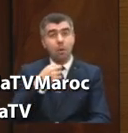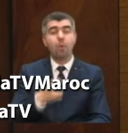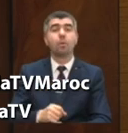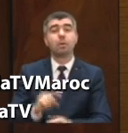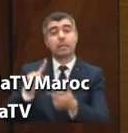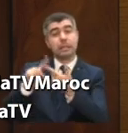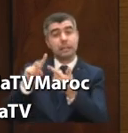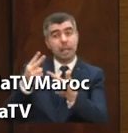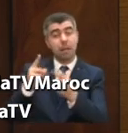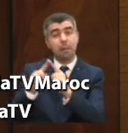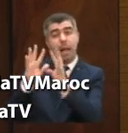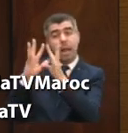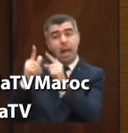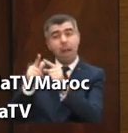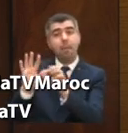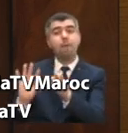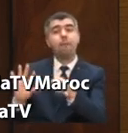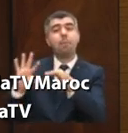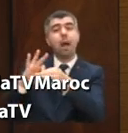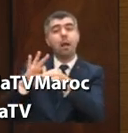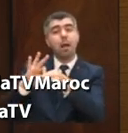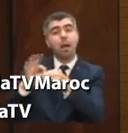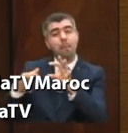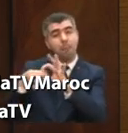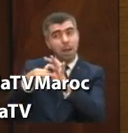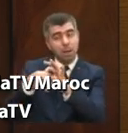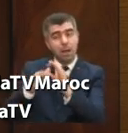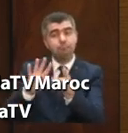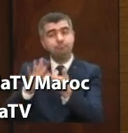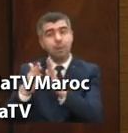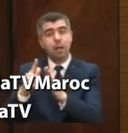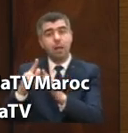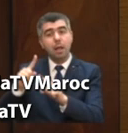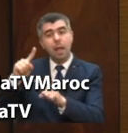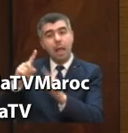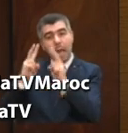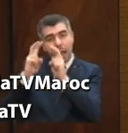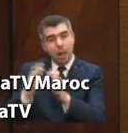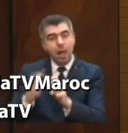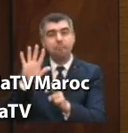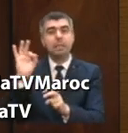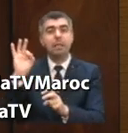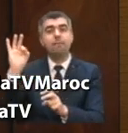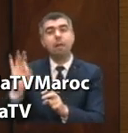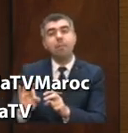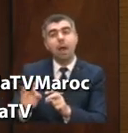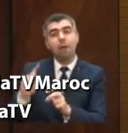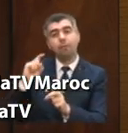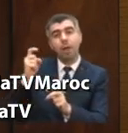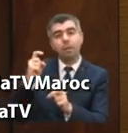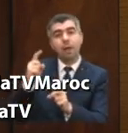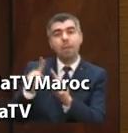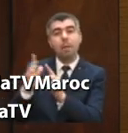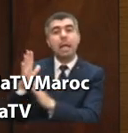أو أن يكون رقم أعماله المصرح به قد انخفض بنسبة لا تقل عن 50% برسم كل شهر مقارنة برقم الأعمال المصرح